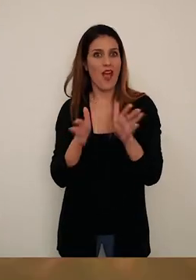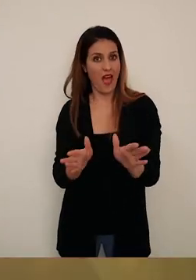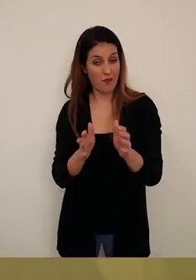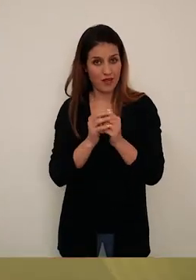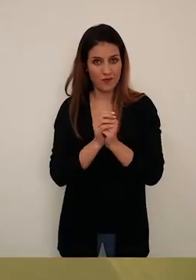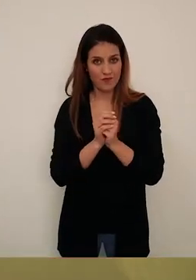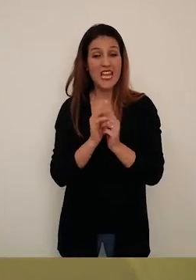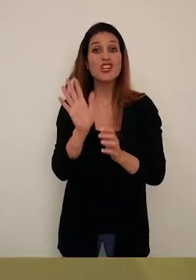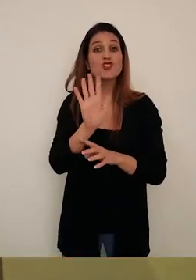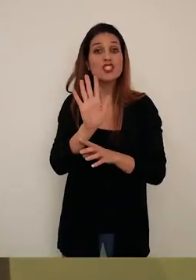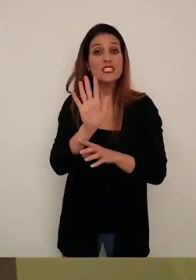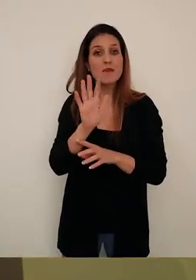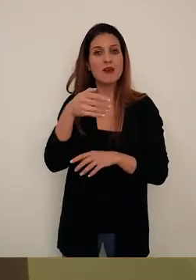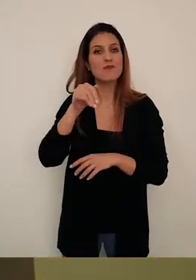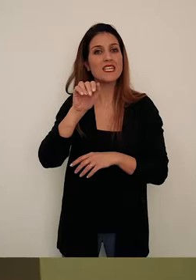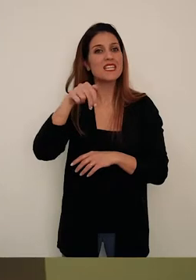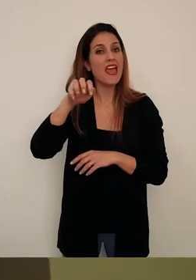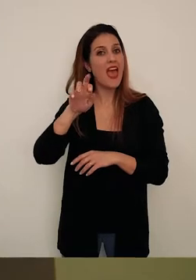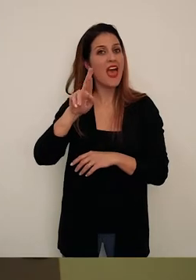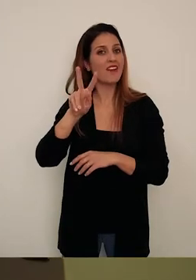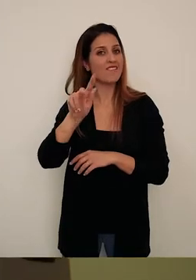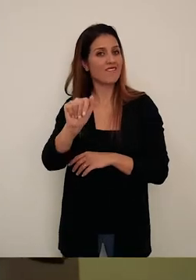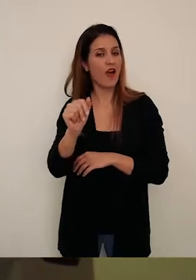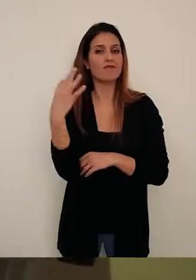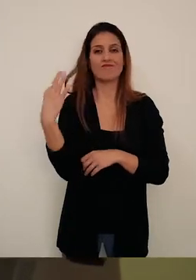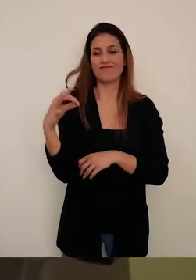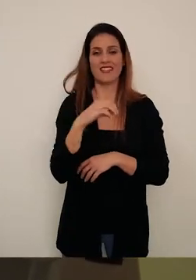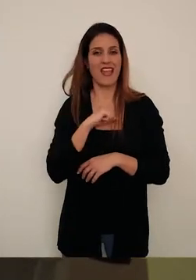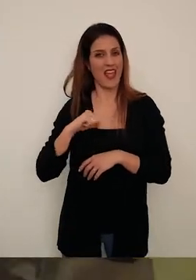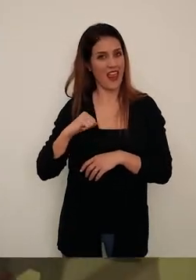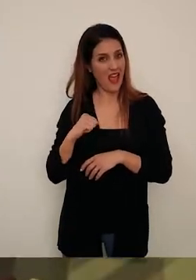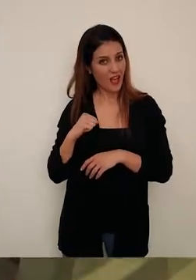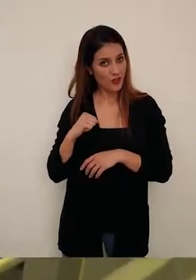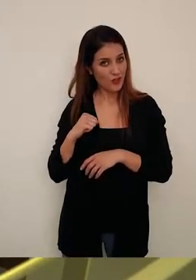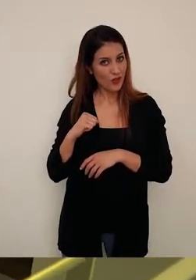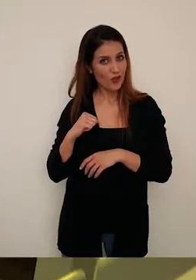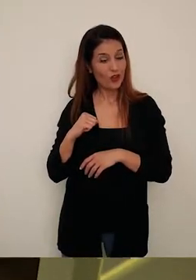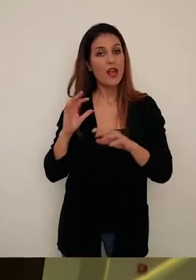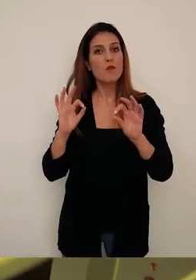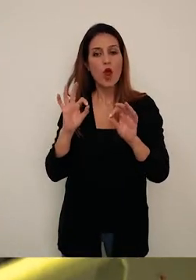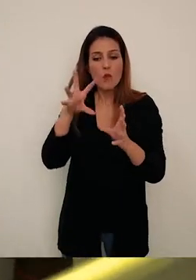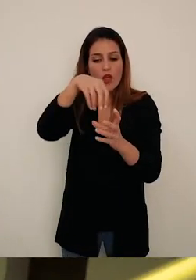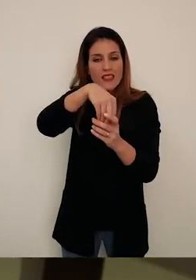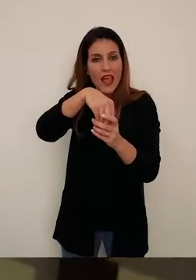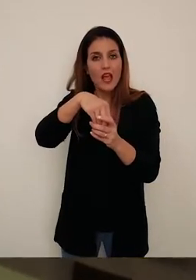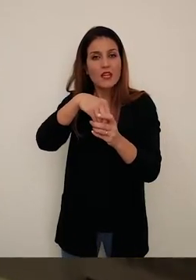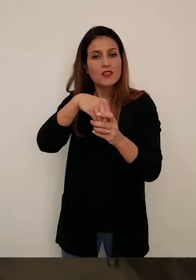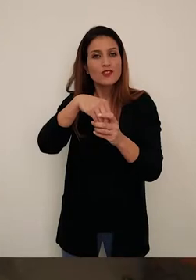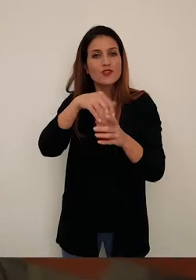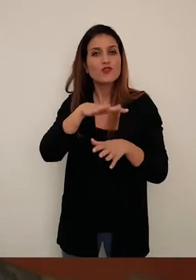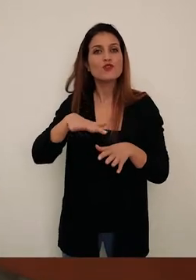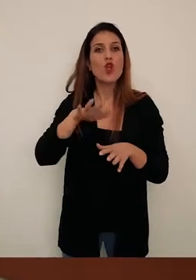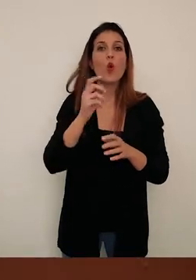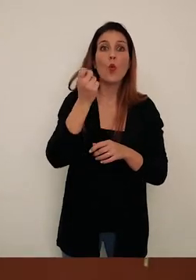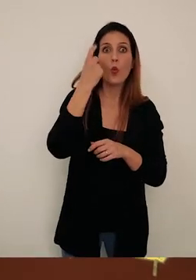Il cinema della Minerva rappresenta oggi un fiore all'occhiello per Galatone e la sua gente, in quanto è un luogo dove la cultura e l'arte